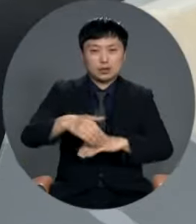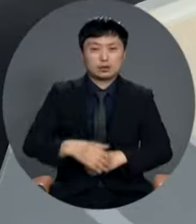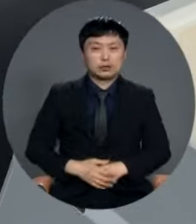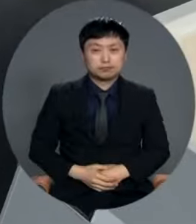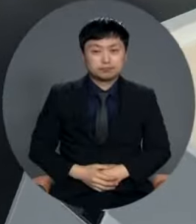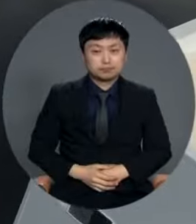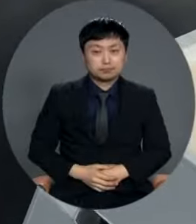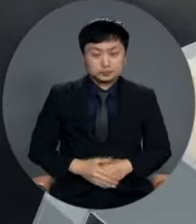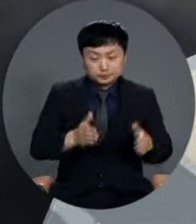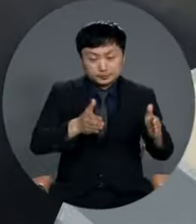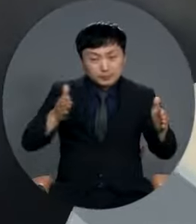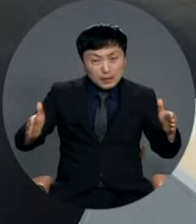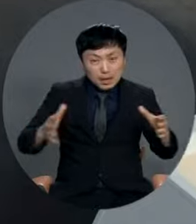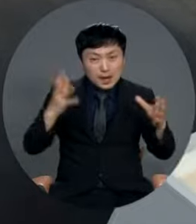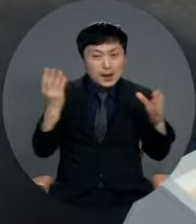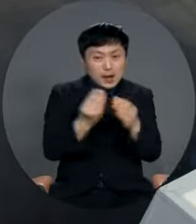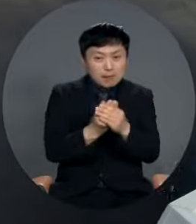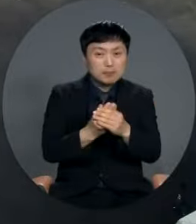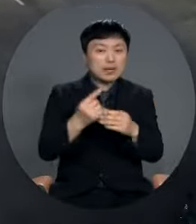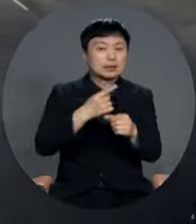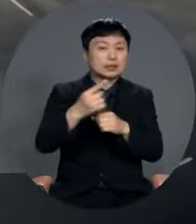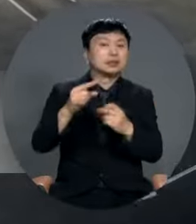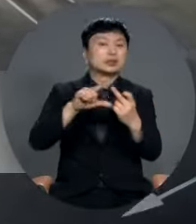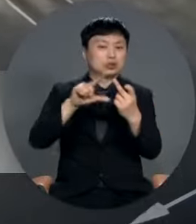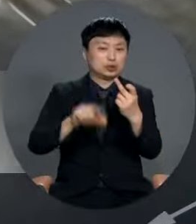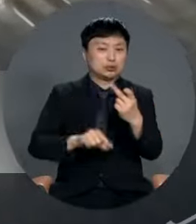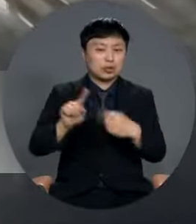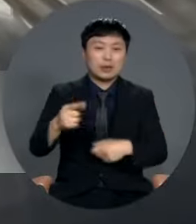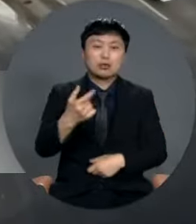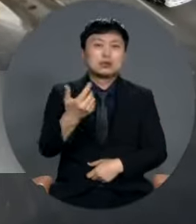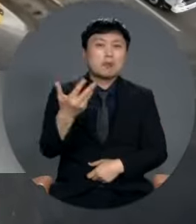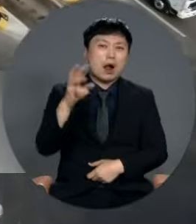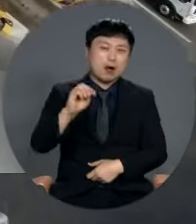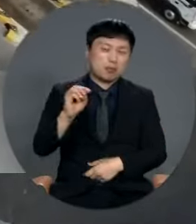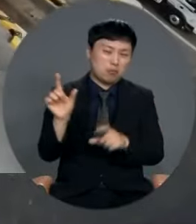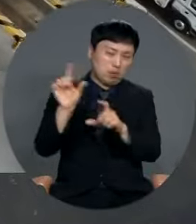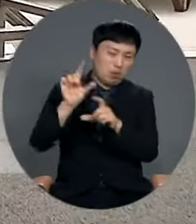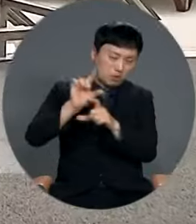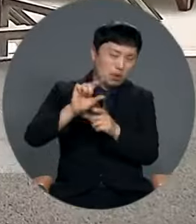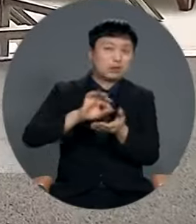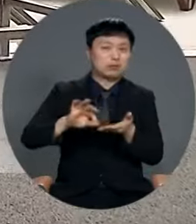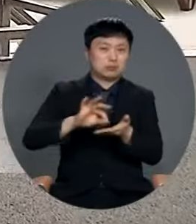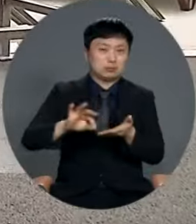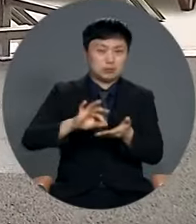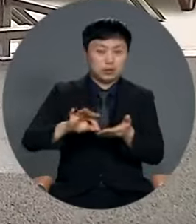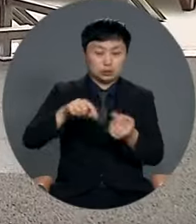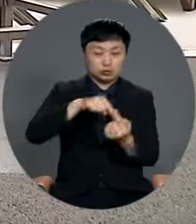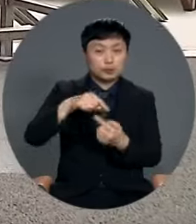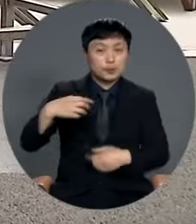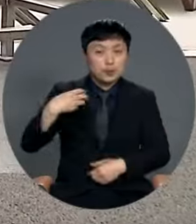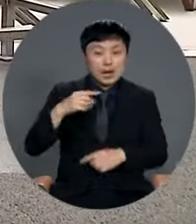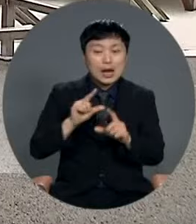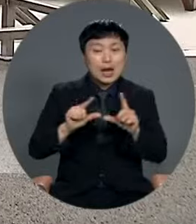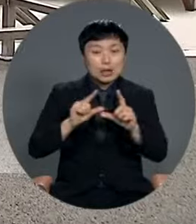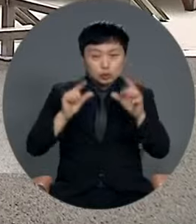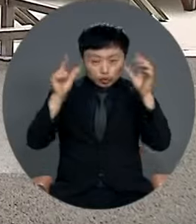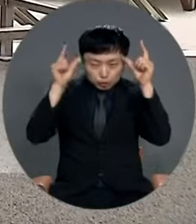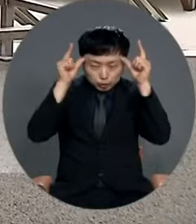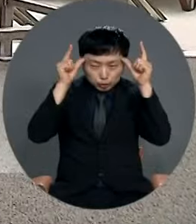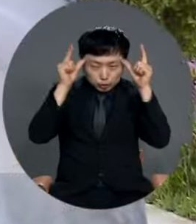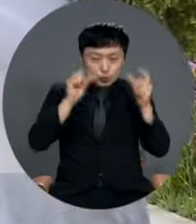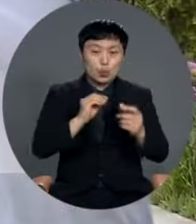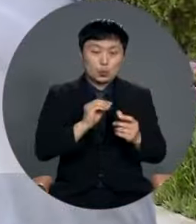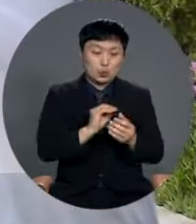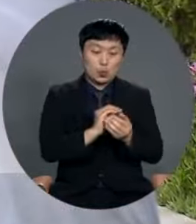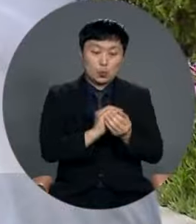준공 시점은 내년 연말. 추가 사업비는 168억 원으로 예상됩니다. 이 중 운영 주체인 난동 봉화축협이 50억